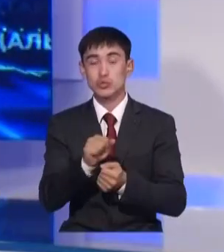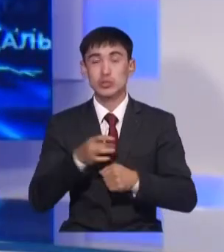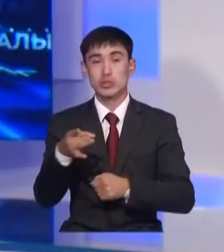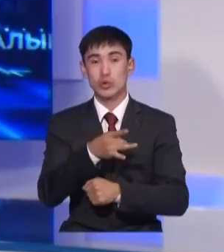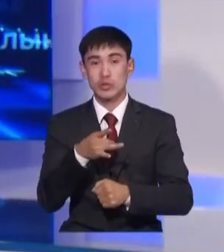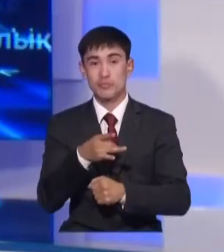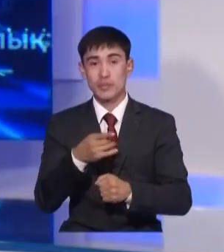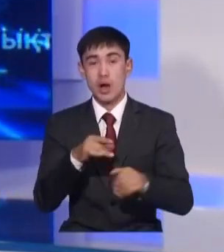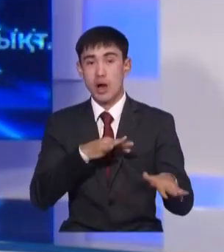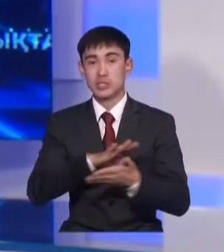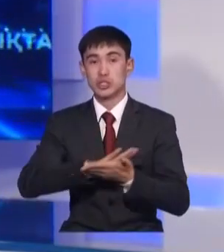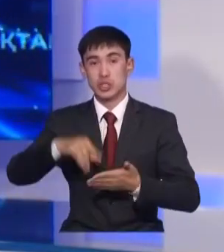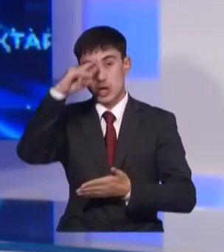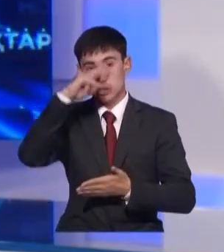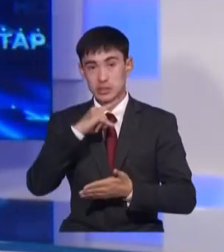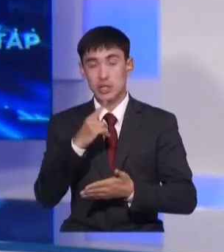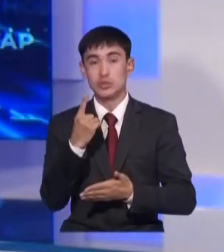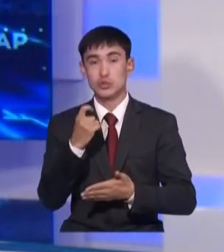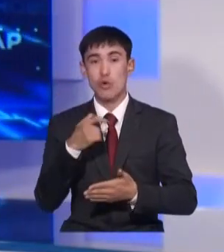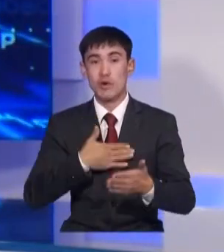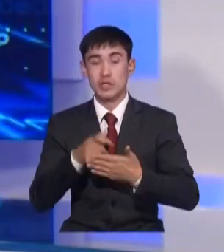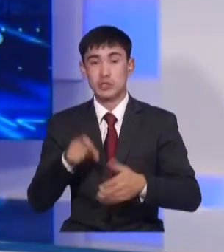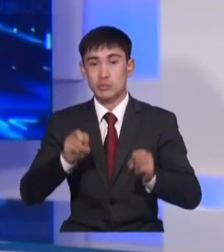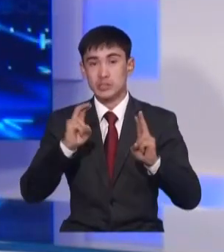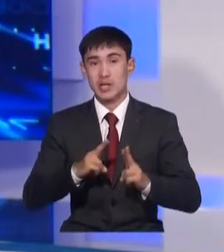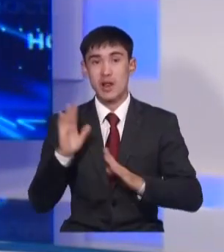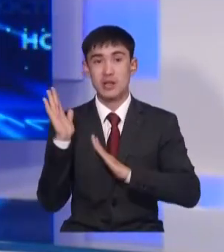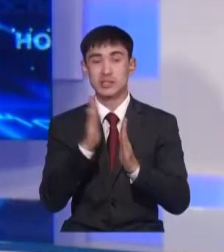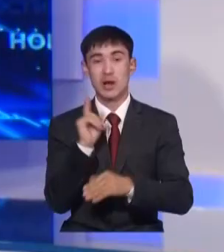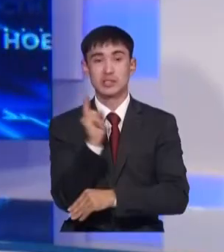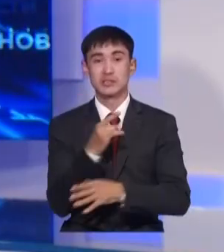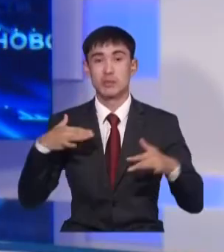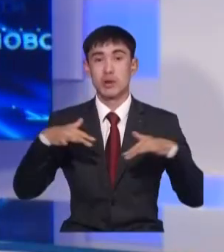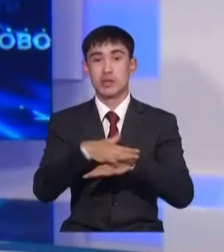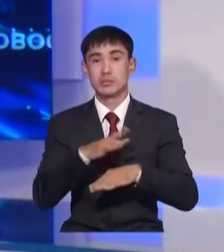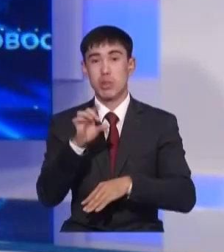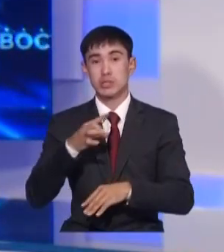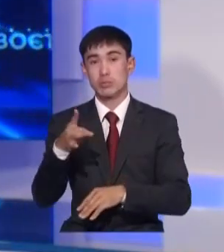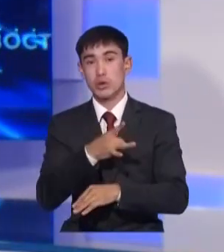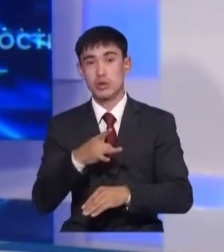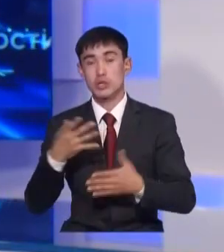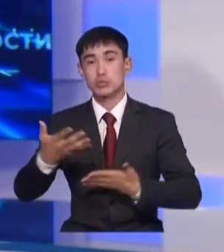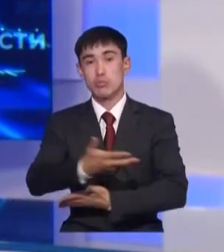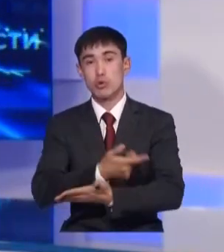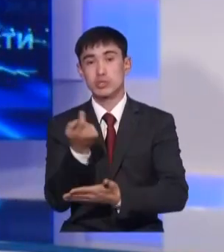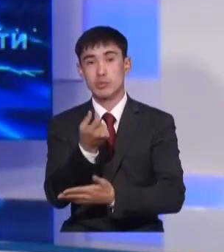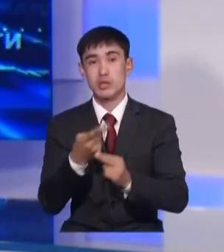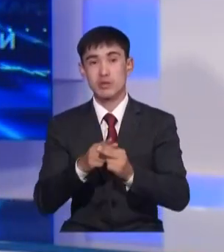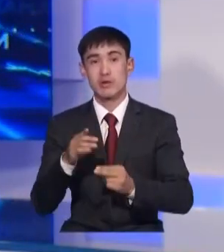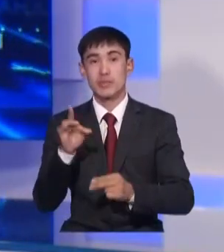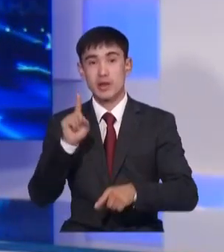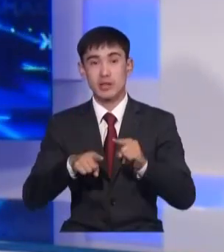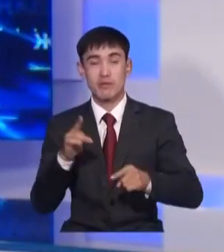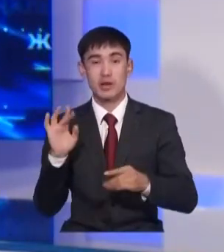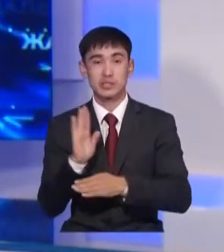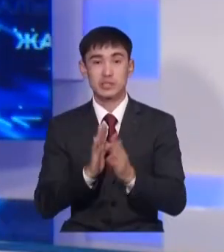регионах. В рамках акции «Чистый Казахстан» сотни волонтеров и специалисты лесных хозяйств собрались в Балхашском районе для сбора семян этого редкого